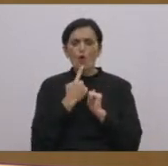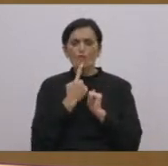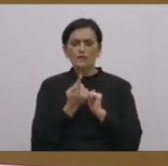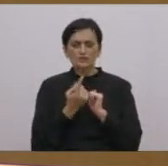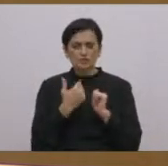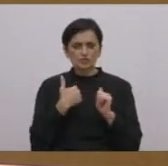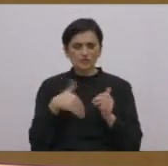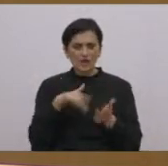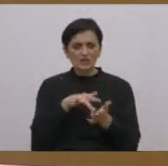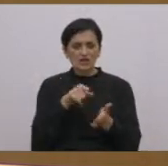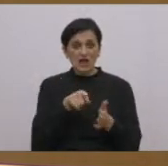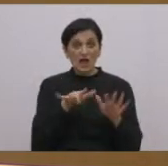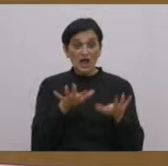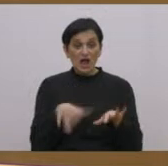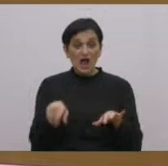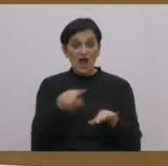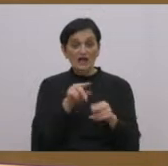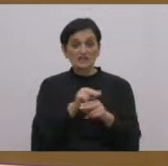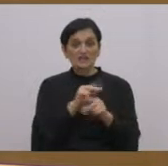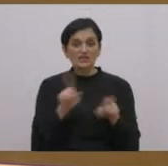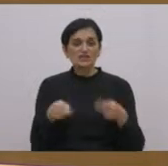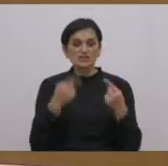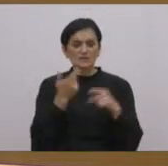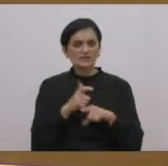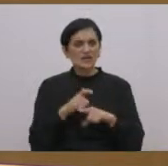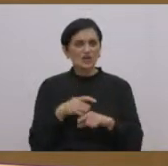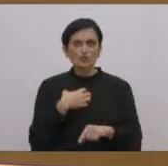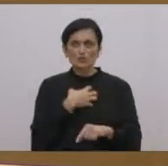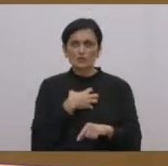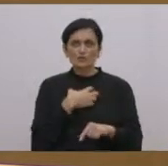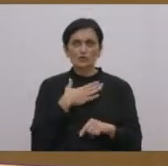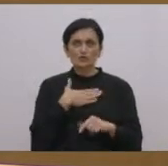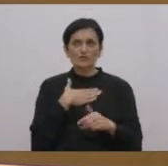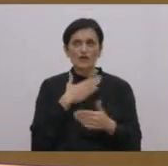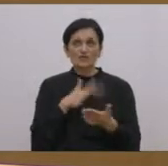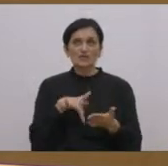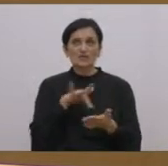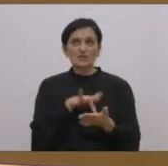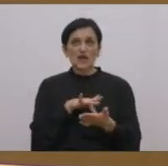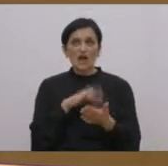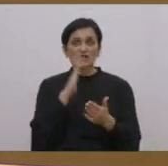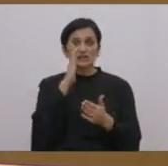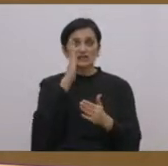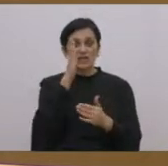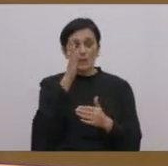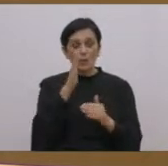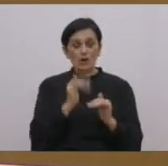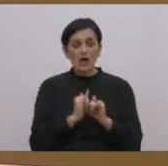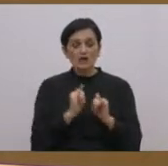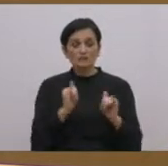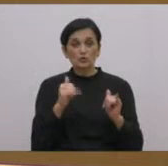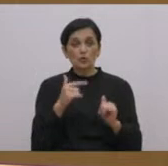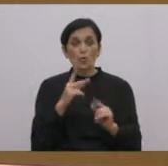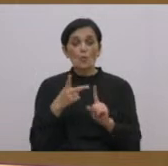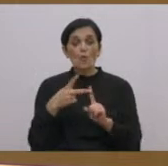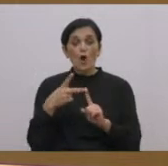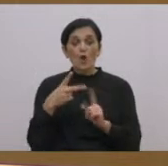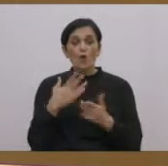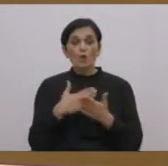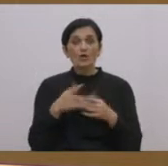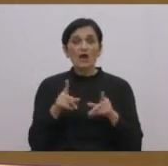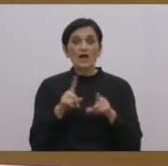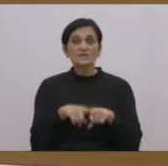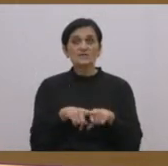და ამ ადგილის რეაბილიტაცია არის ძალიან მნიშვნელოვანი ჩვენი ქალაქის სამომავლო განვითარებისთვის. მეორე გახლავთ